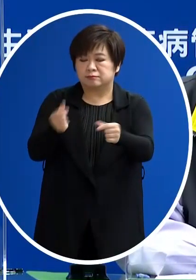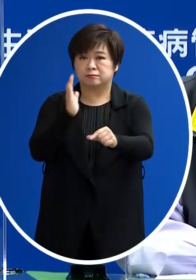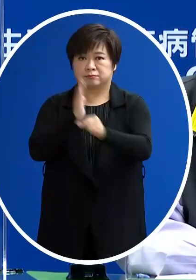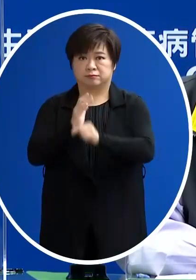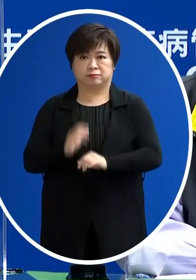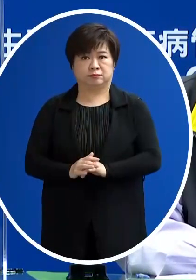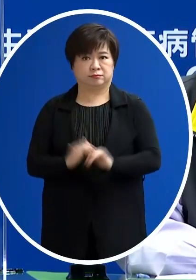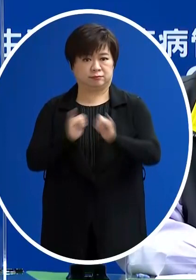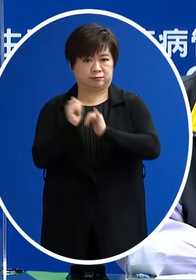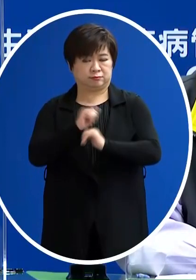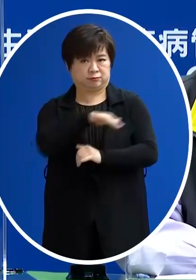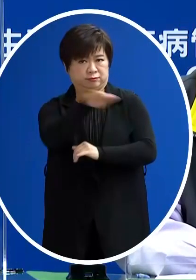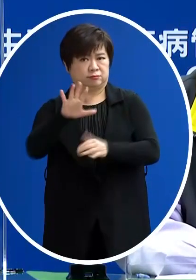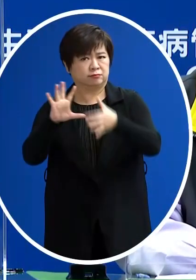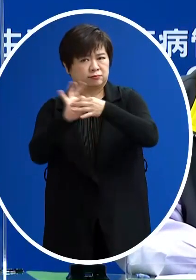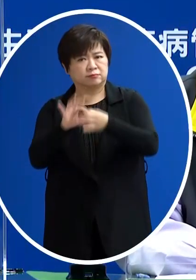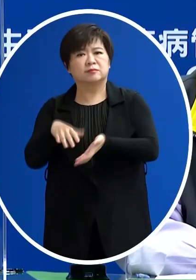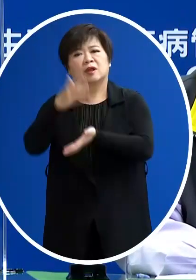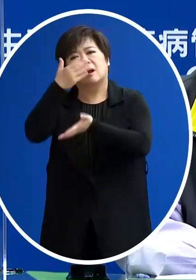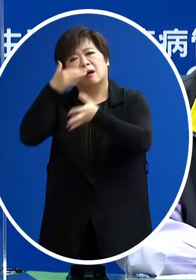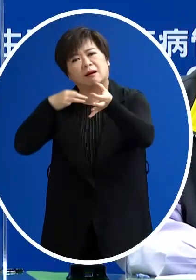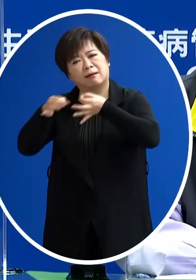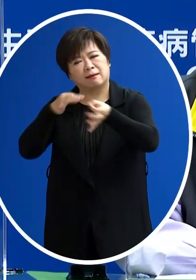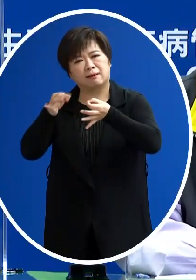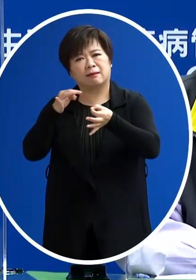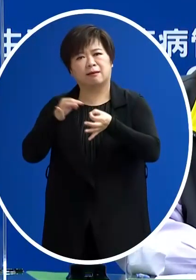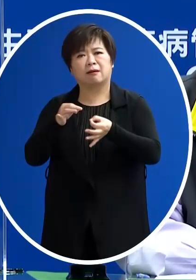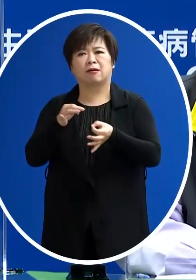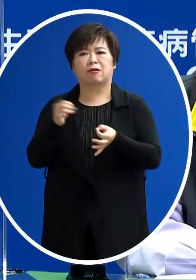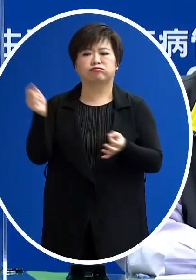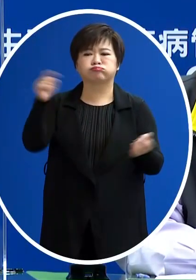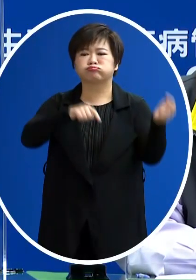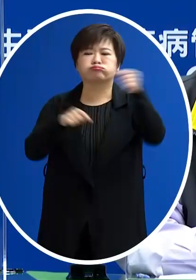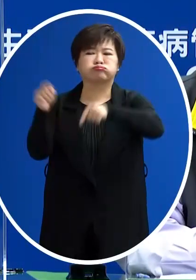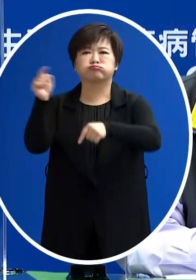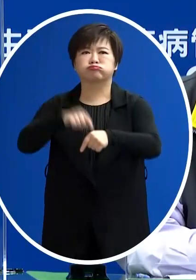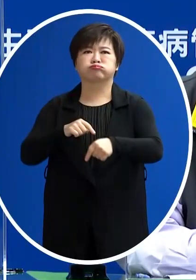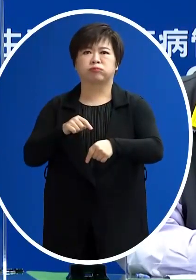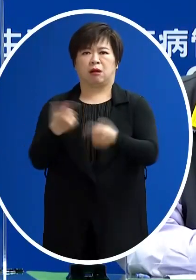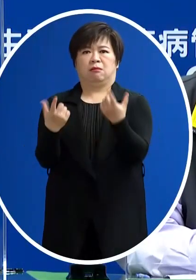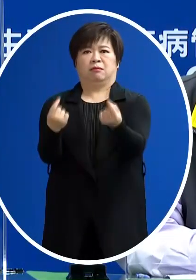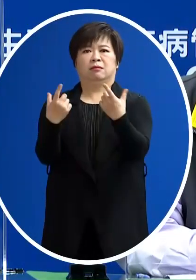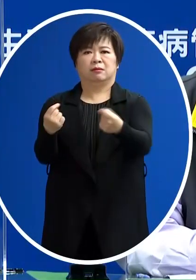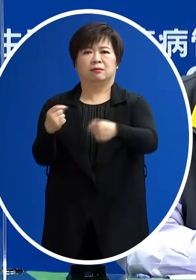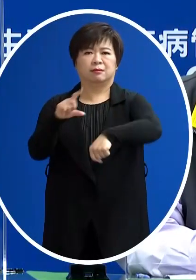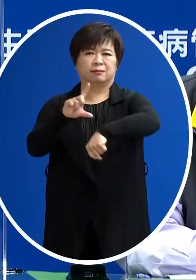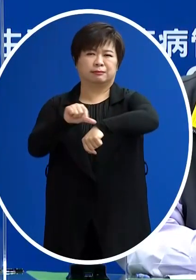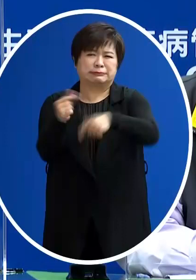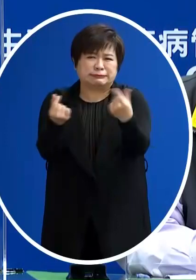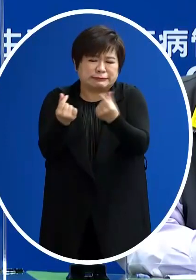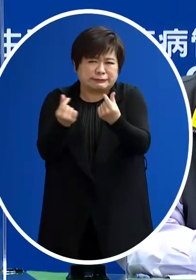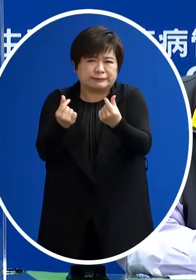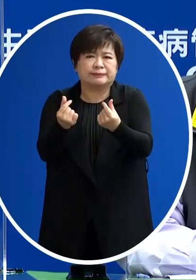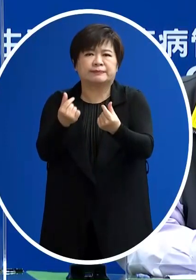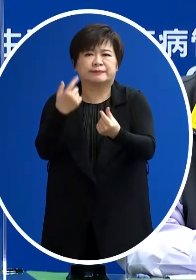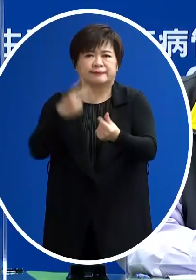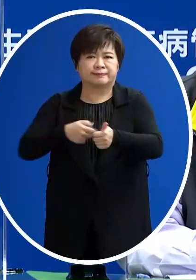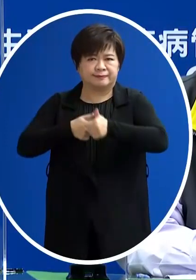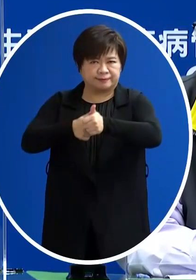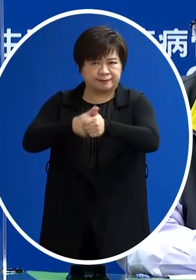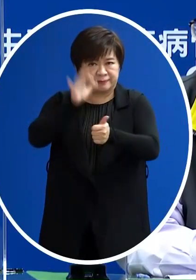有关是同餐厅同时间它的一个足迹的重叠，那现在还要再观